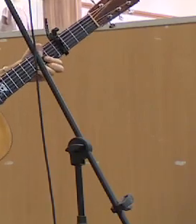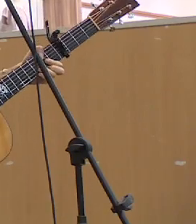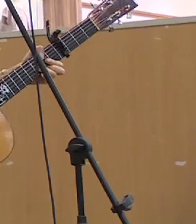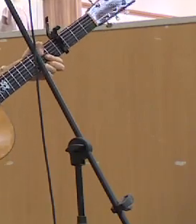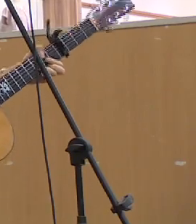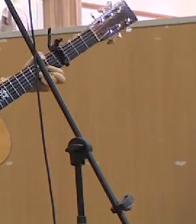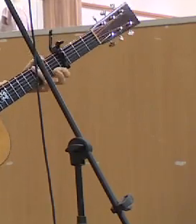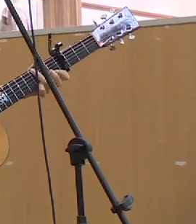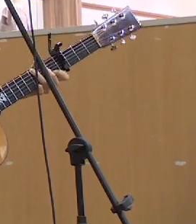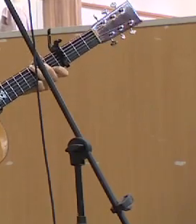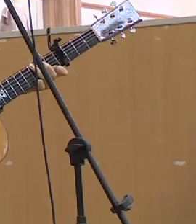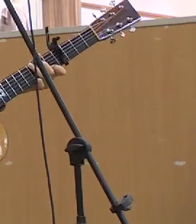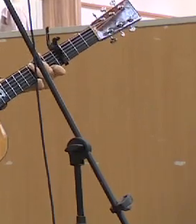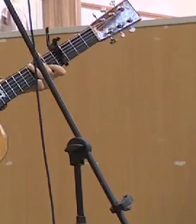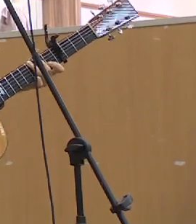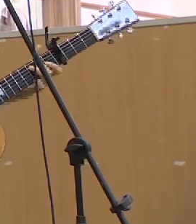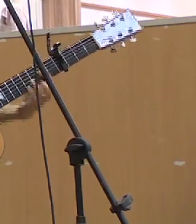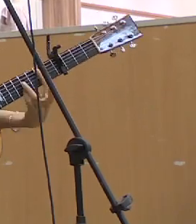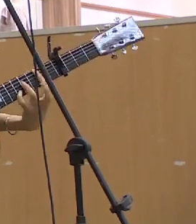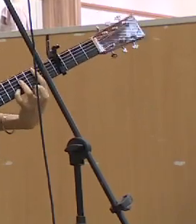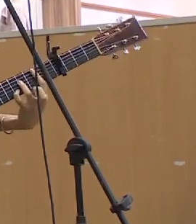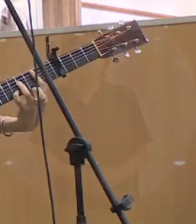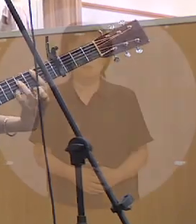るさと。